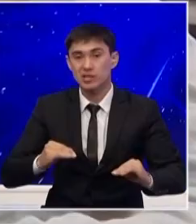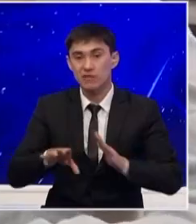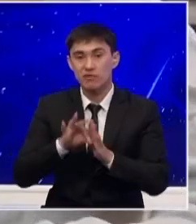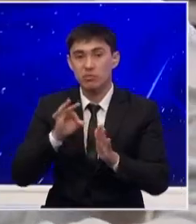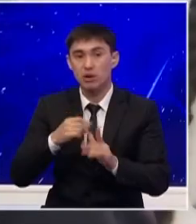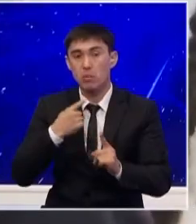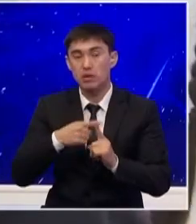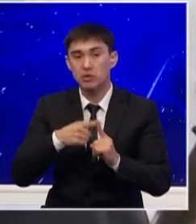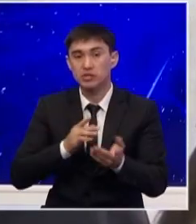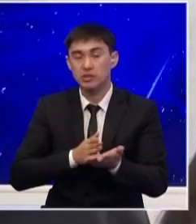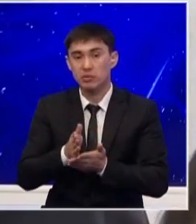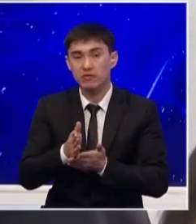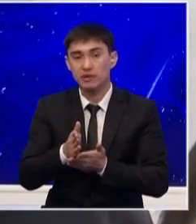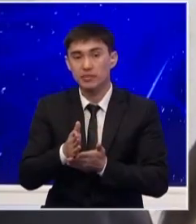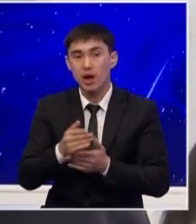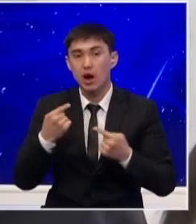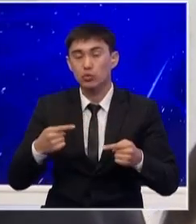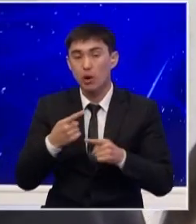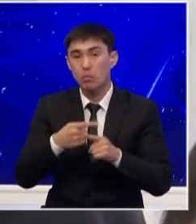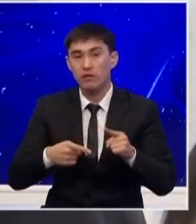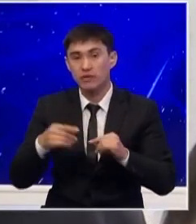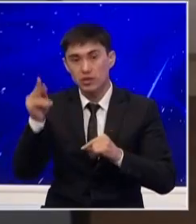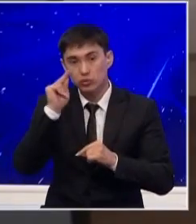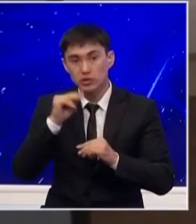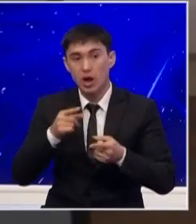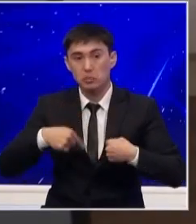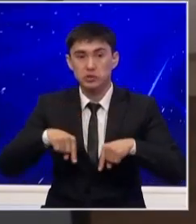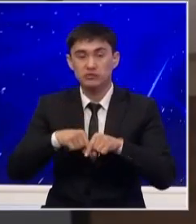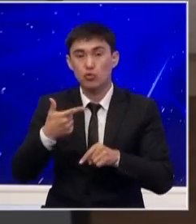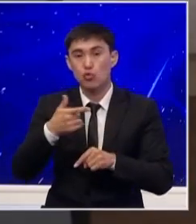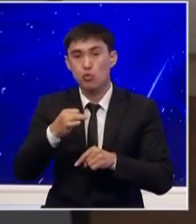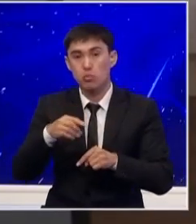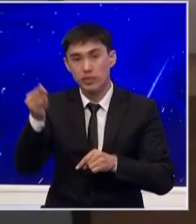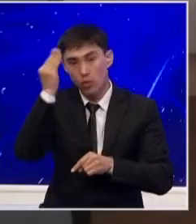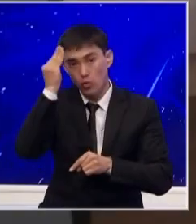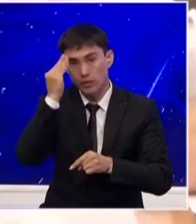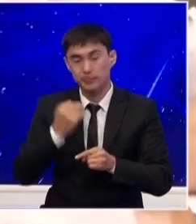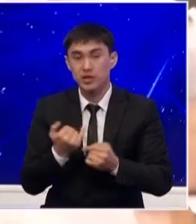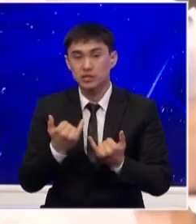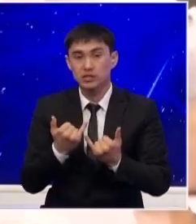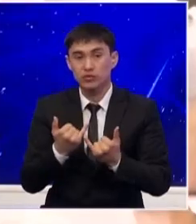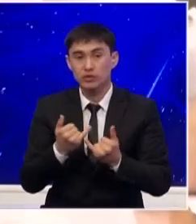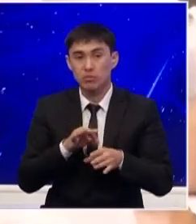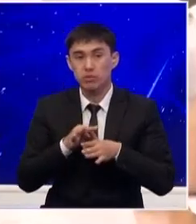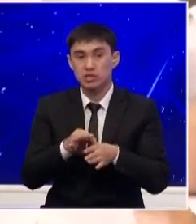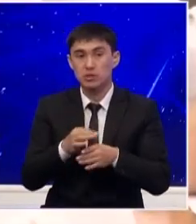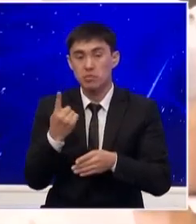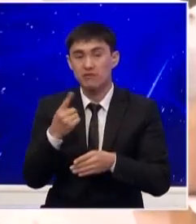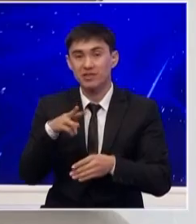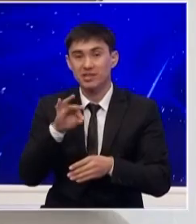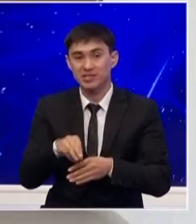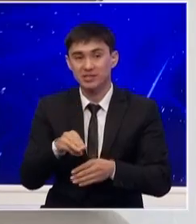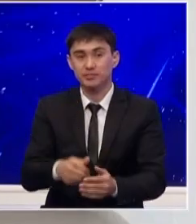выбрали математическое направление, а другая половина учащихся – общественно-гуманитарные науки. Сегодня они прошли первое